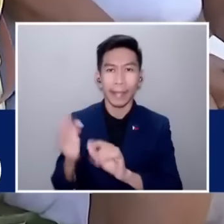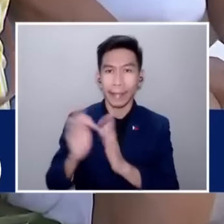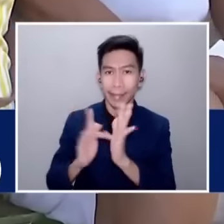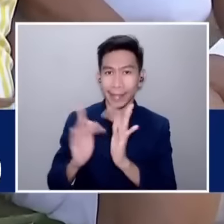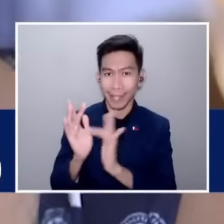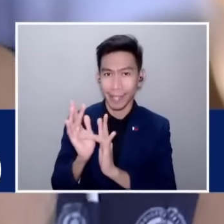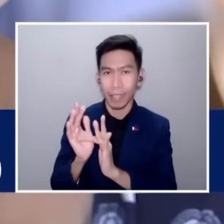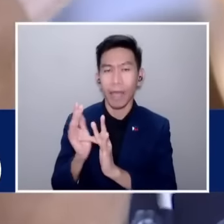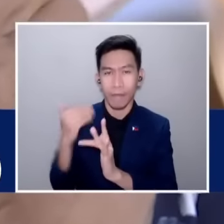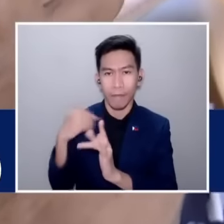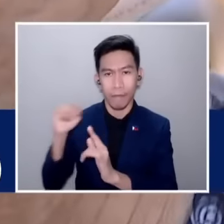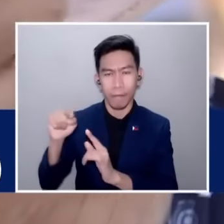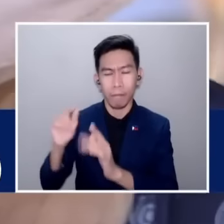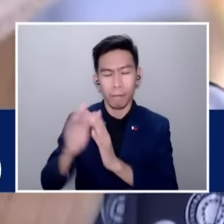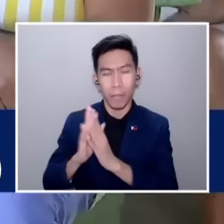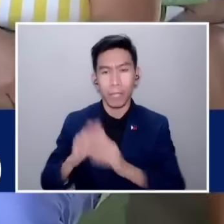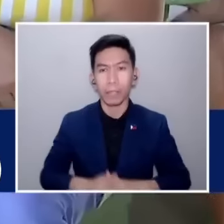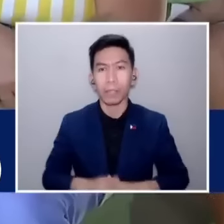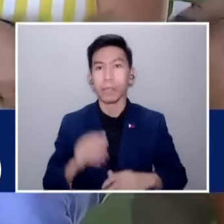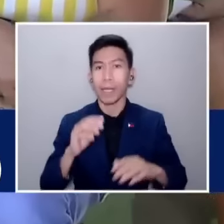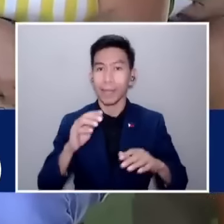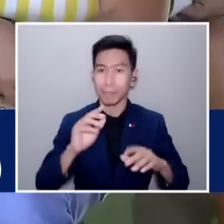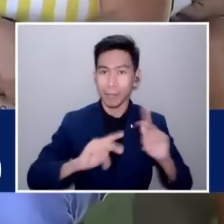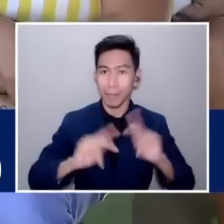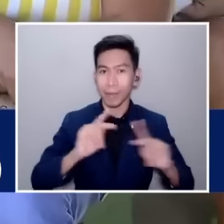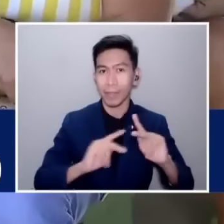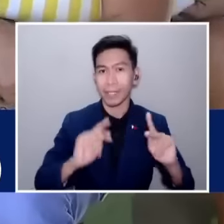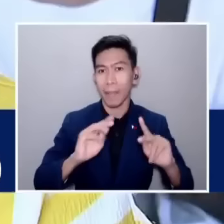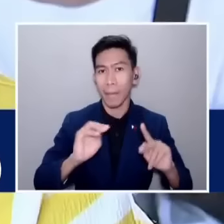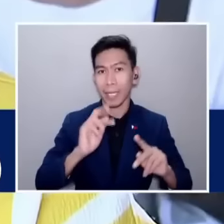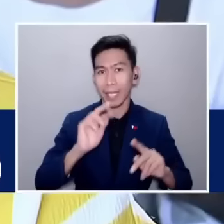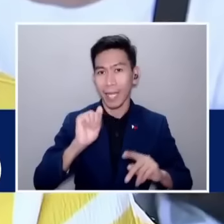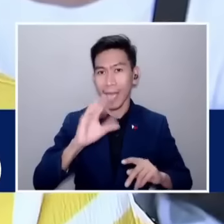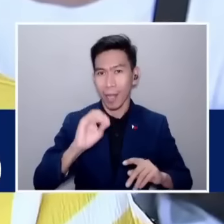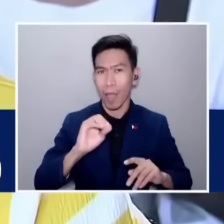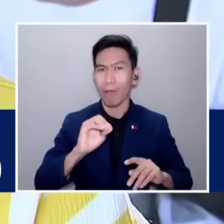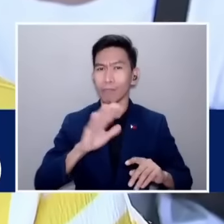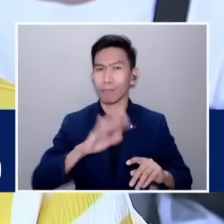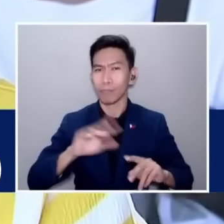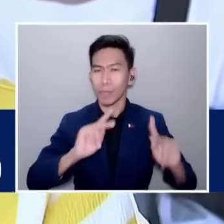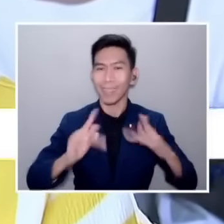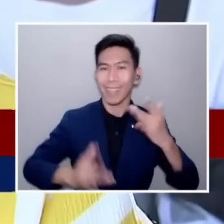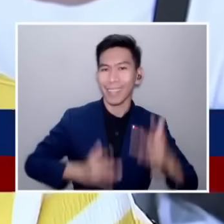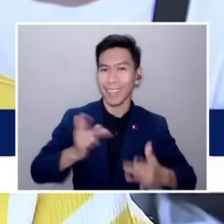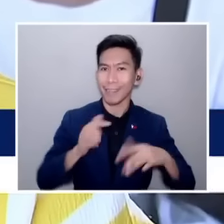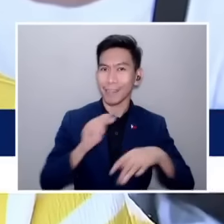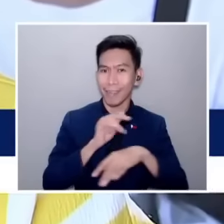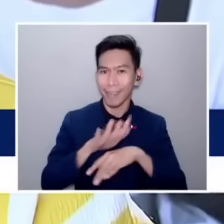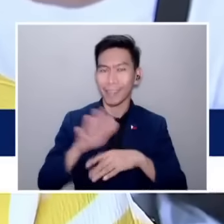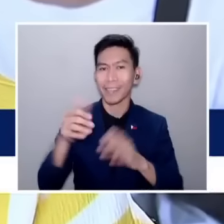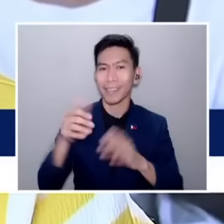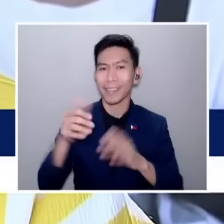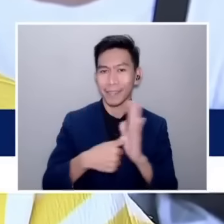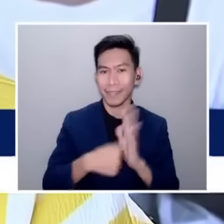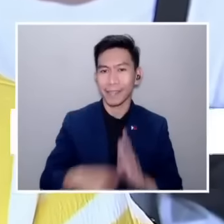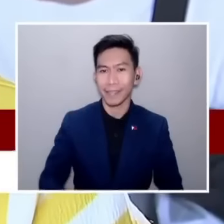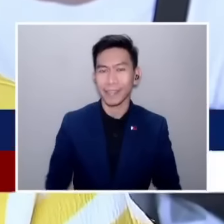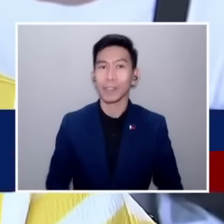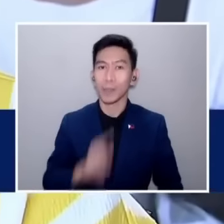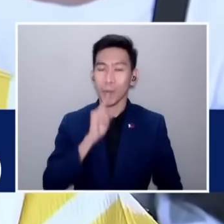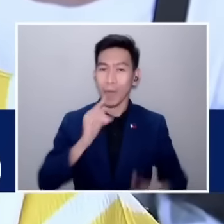sa Magaraw, excited at maaga pa lang ay bumoto na. Masaya kami. Nandito sa amin ang